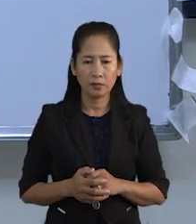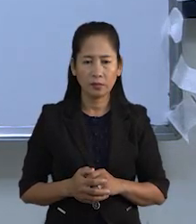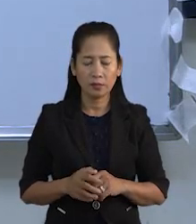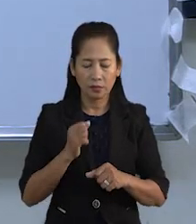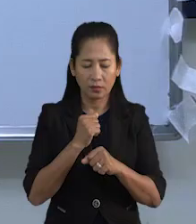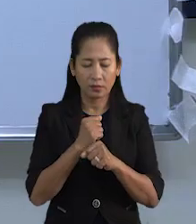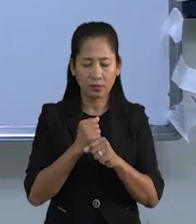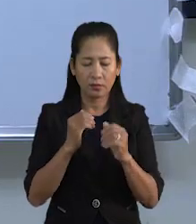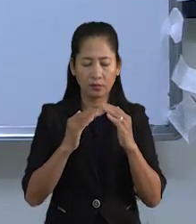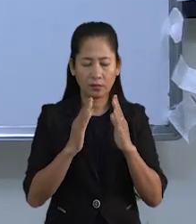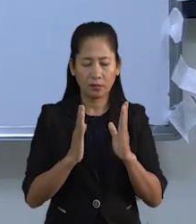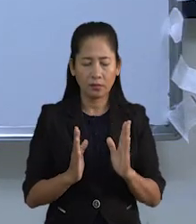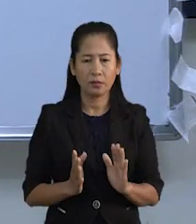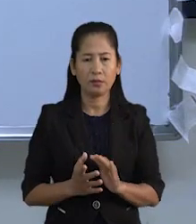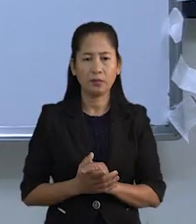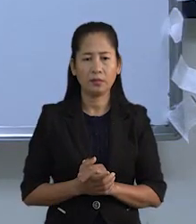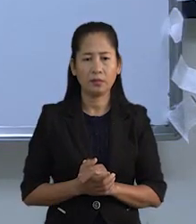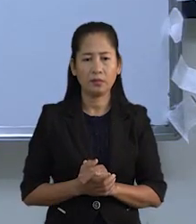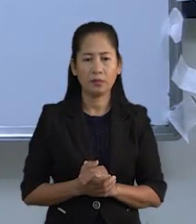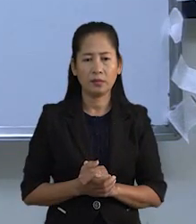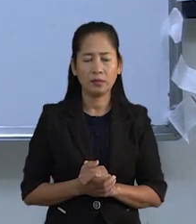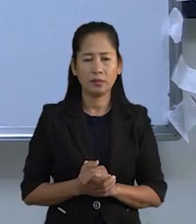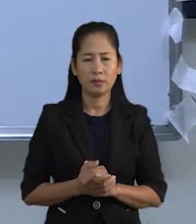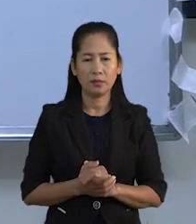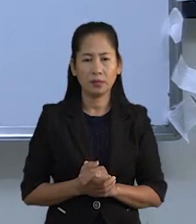កិច្ចការផ្ទះ